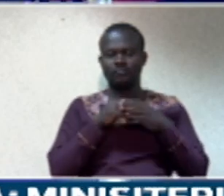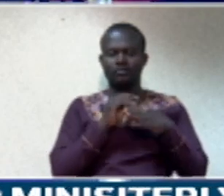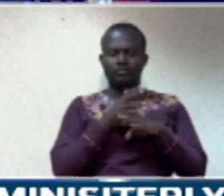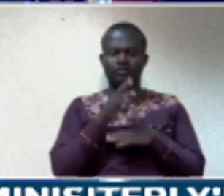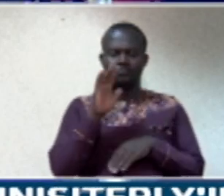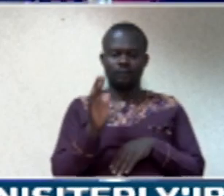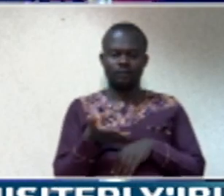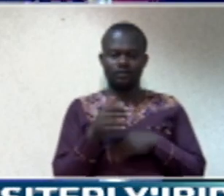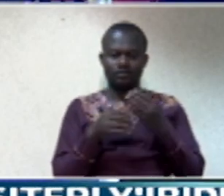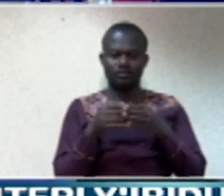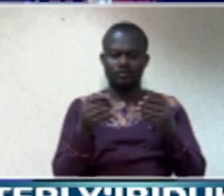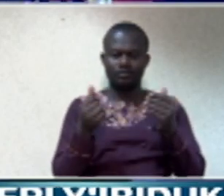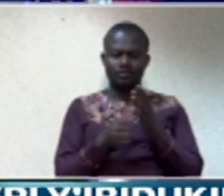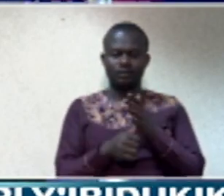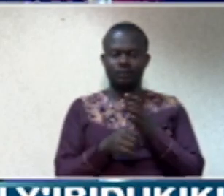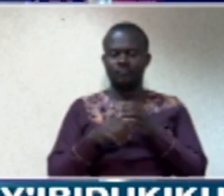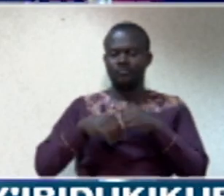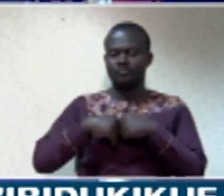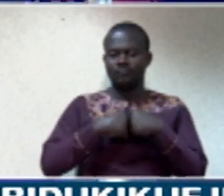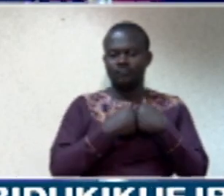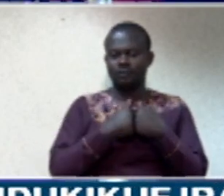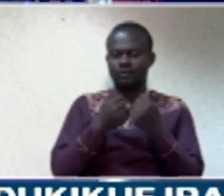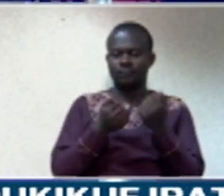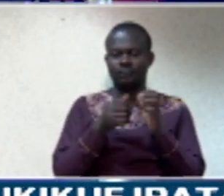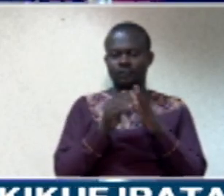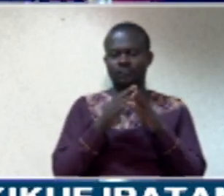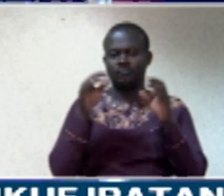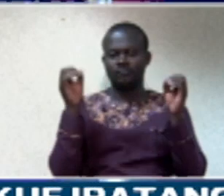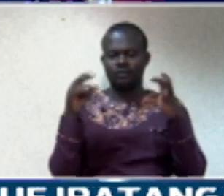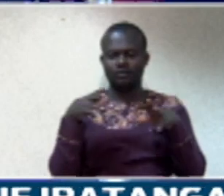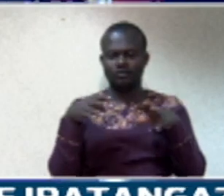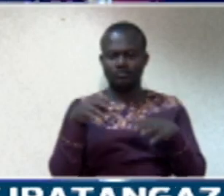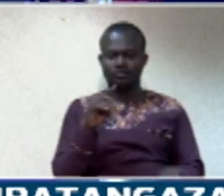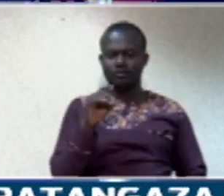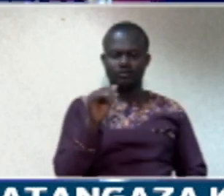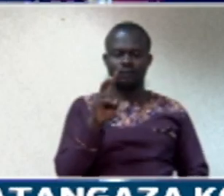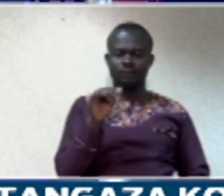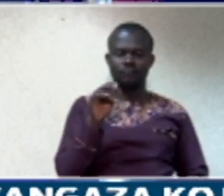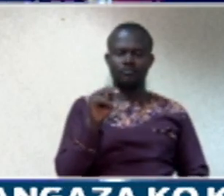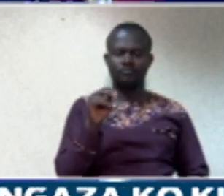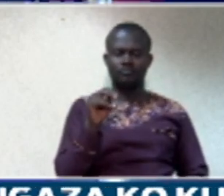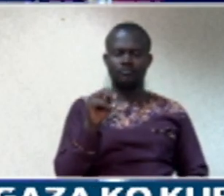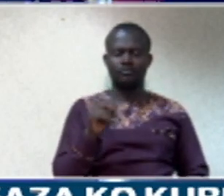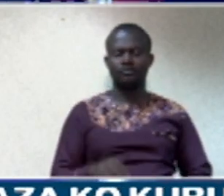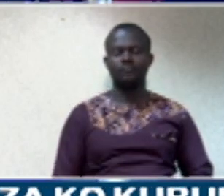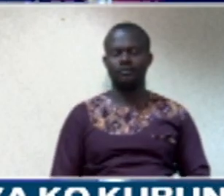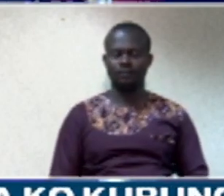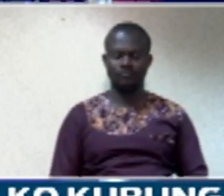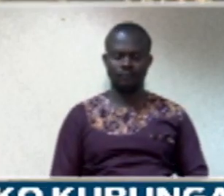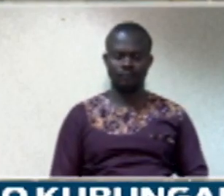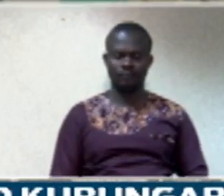ndetse no gukemura ikibazo cy'umubyigano w'imodoka mu mujyi wa Kigali. Dive wayo na Bienvenue Barushimana